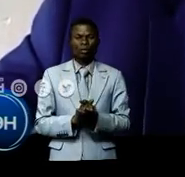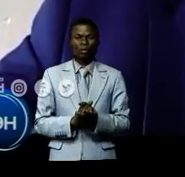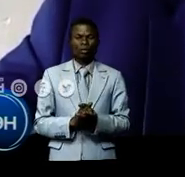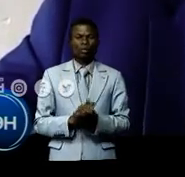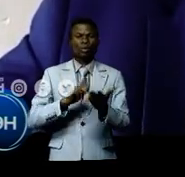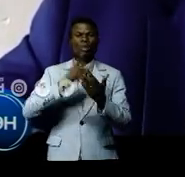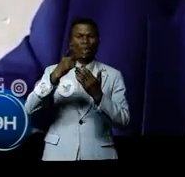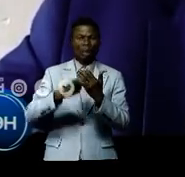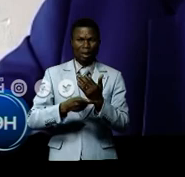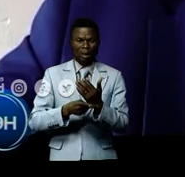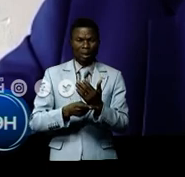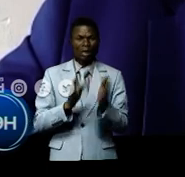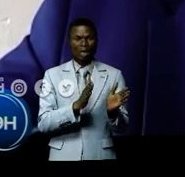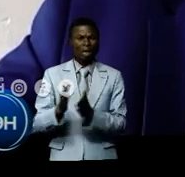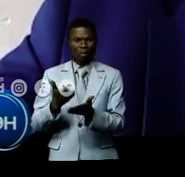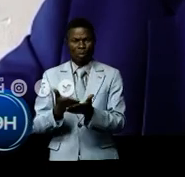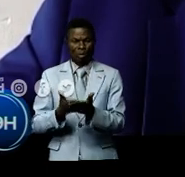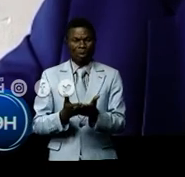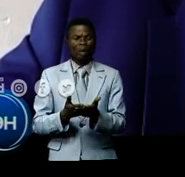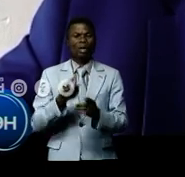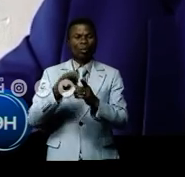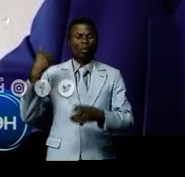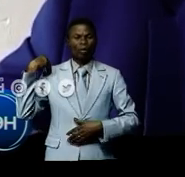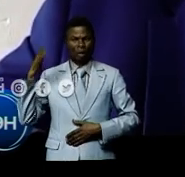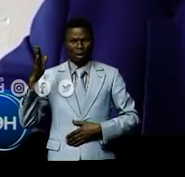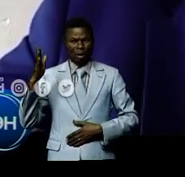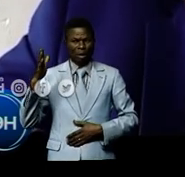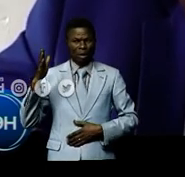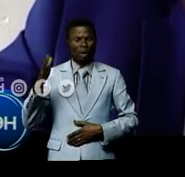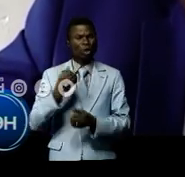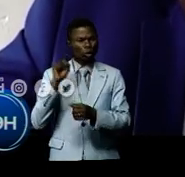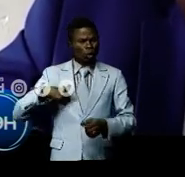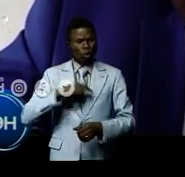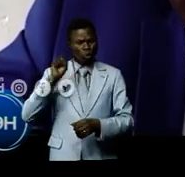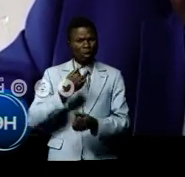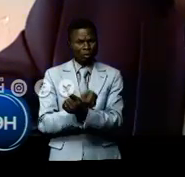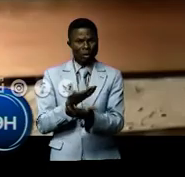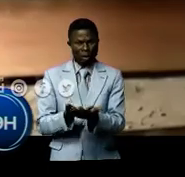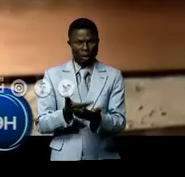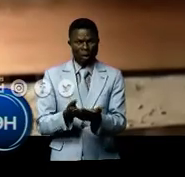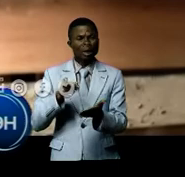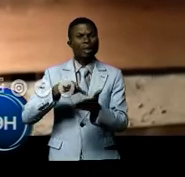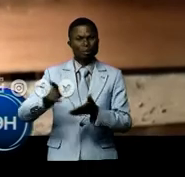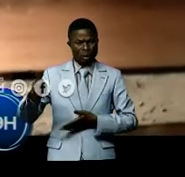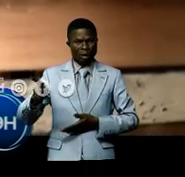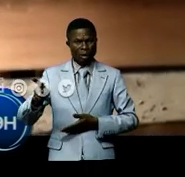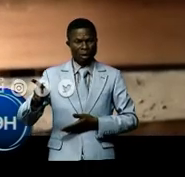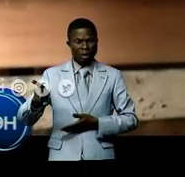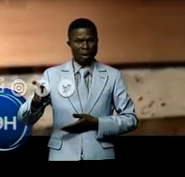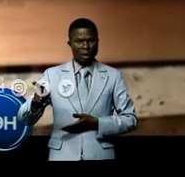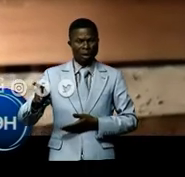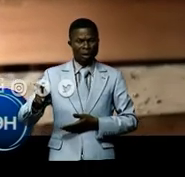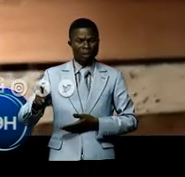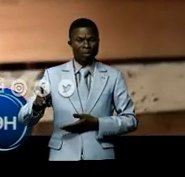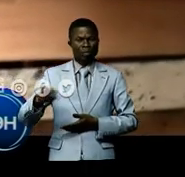rubriques qui sont prévues par l'État ont été bien respectées. Nous avons payé déjà du